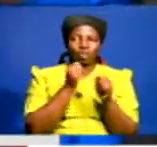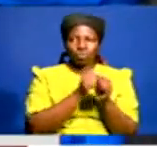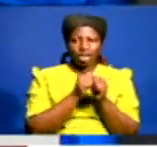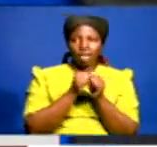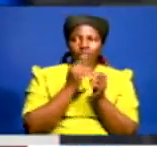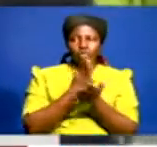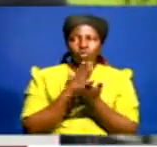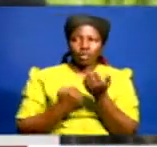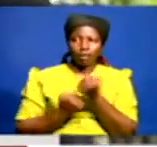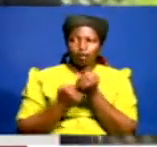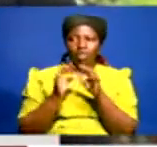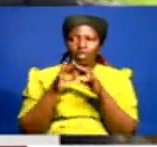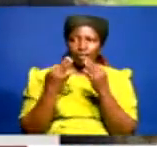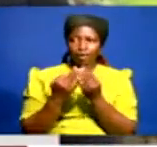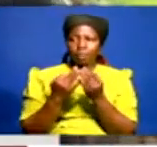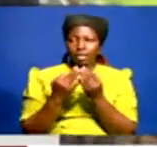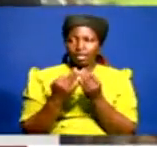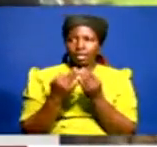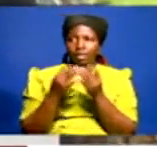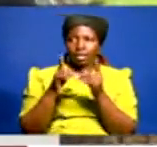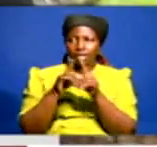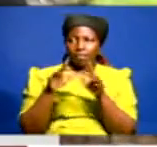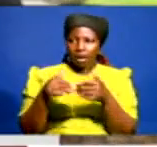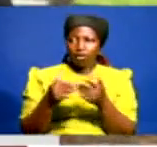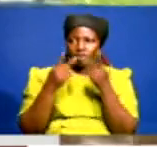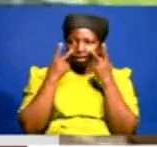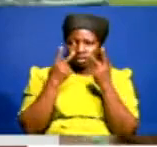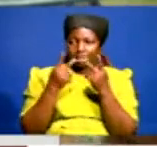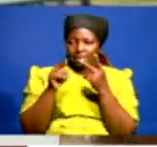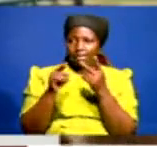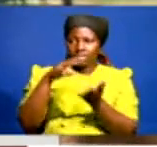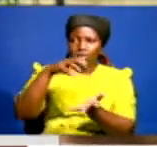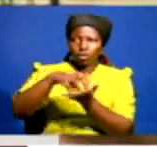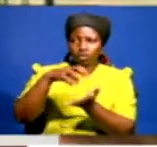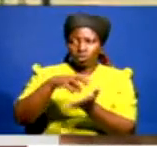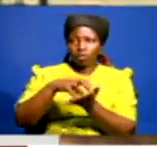Naam, Nisi, kama unavyofahamu hivi ndio mambo yalivyo katika